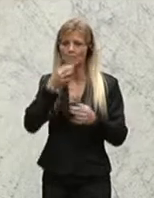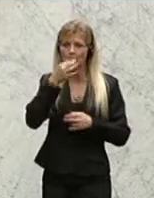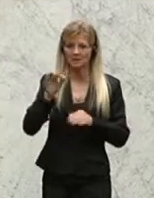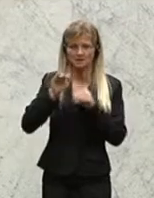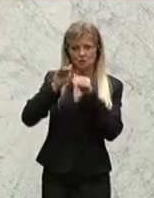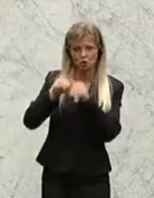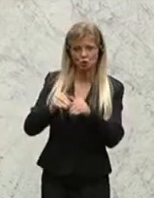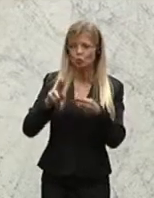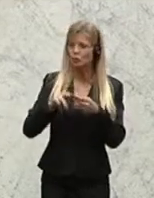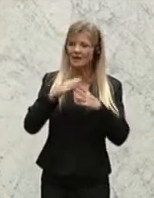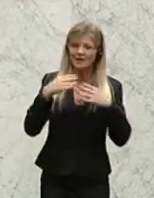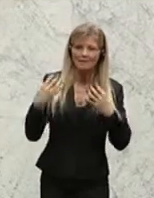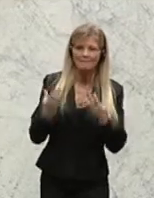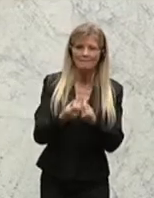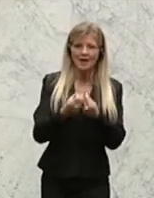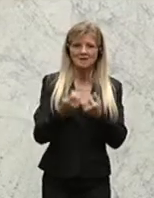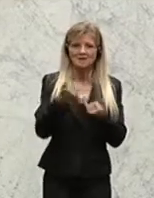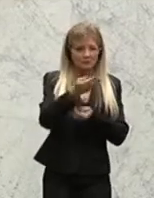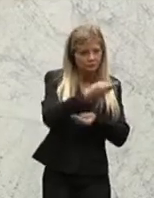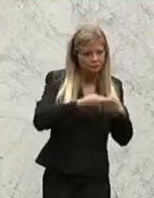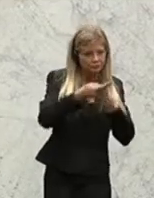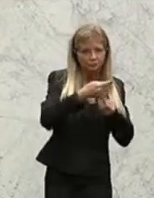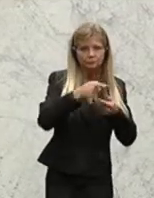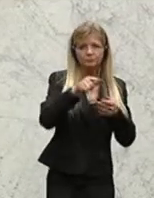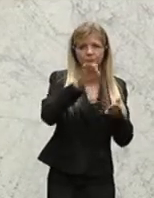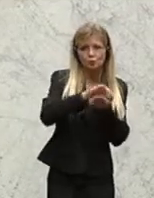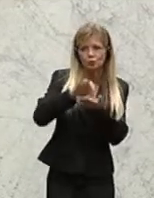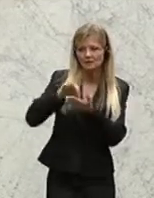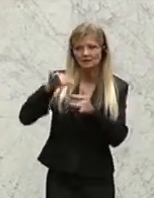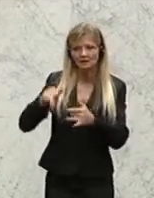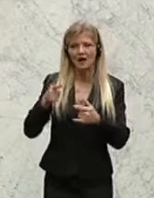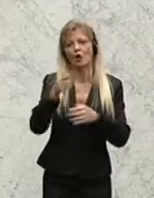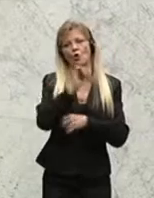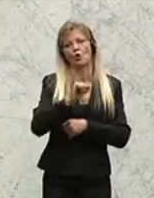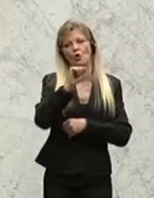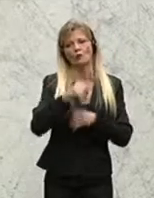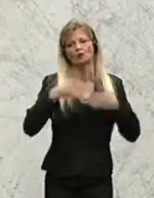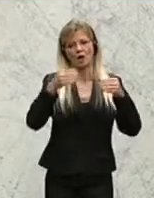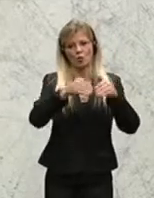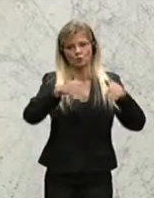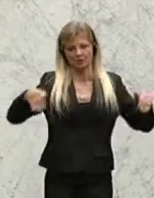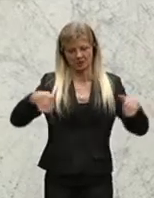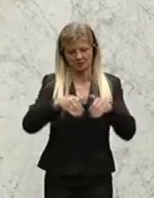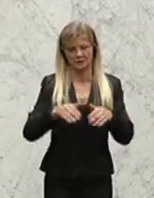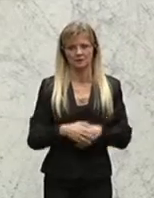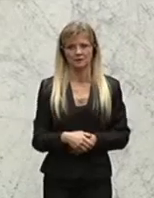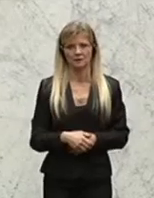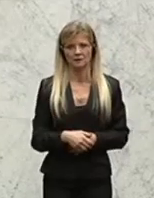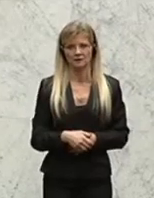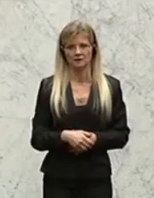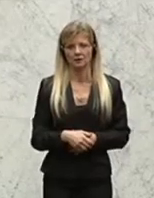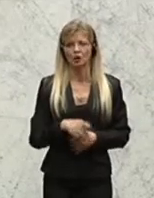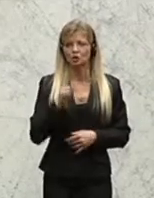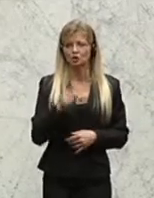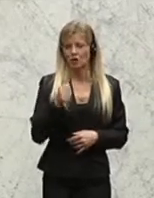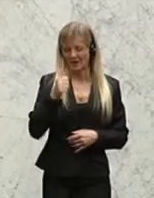gemeinsame Hotspots an den europäischen Außengrenzen ist ein wesentlicher Bestandteil. Jeweils 1 Milliarde sollen in